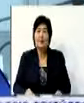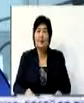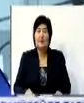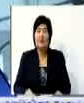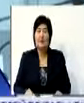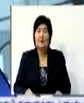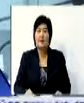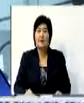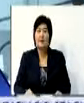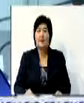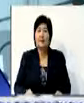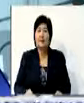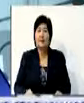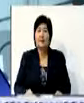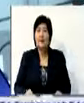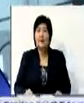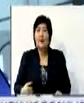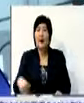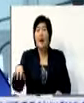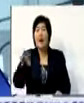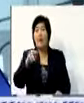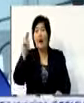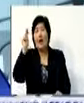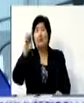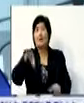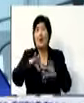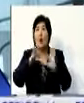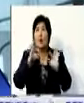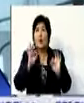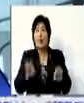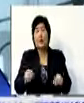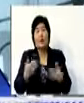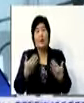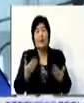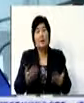Ол алған білімдеріміз, өздеріміздің еңбектеріміз. Үштен